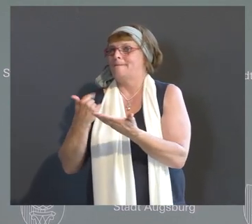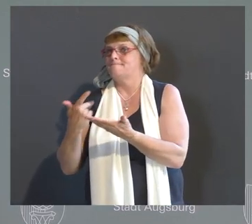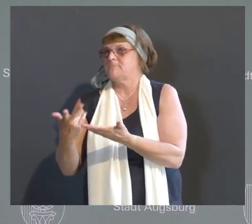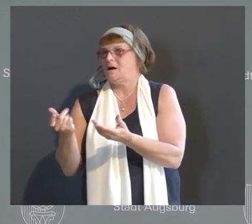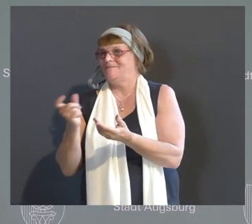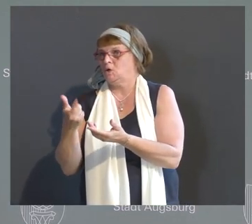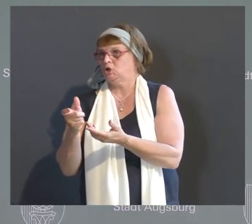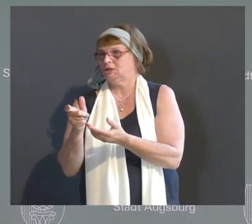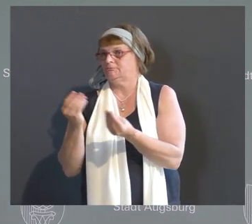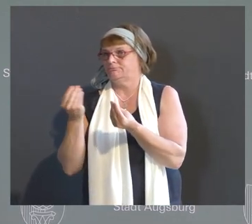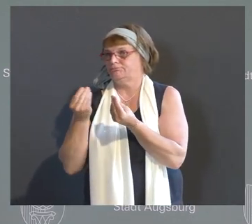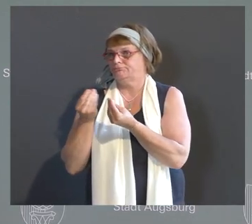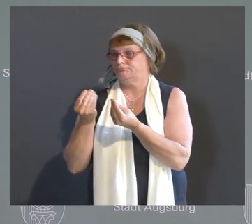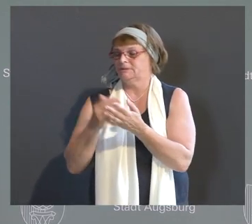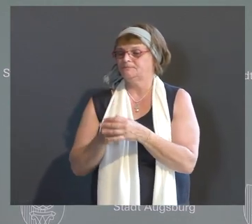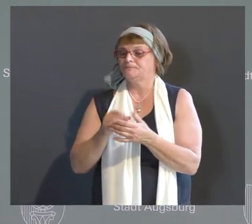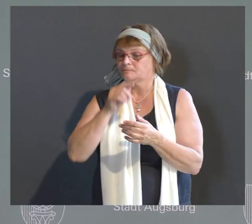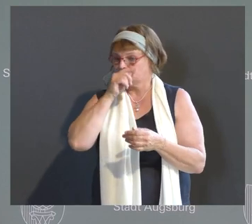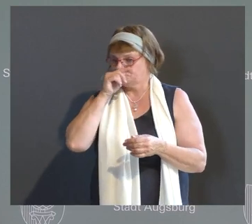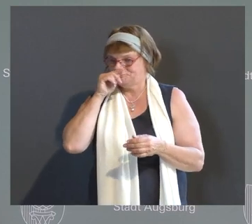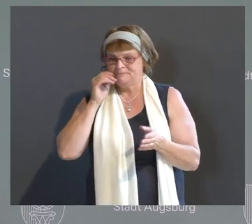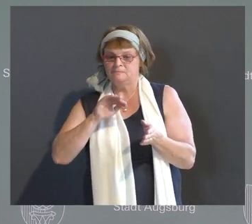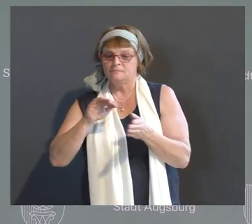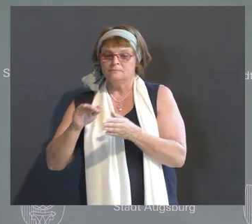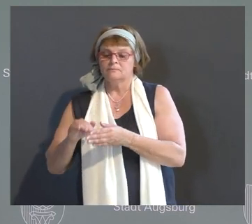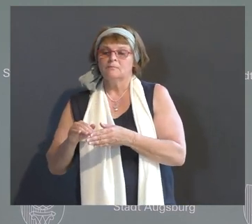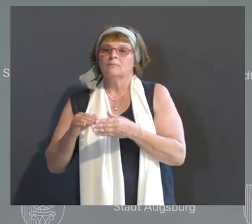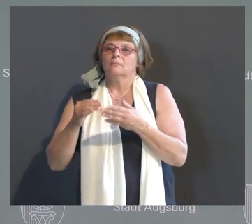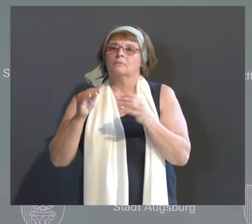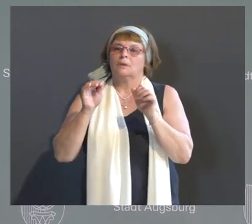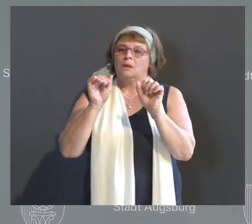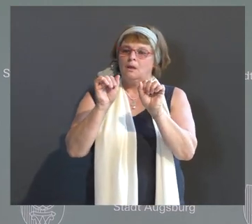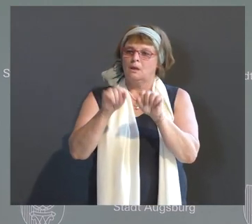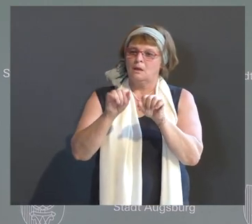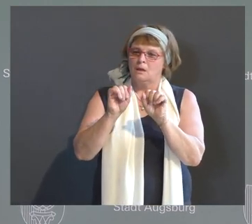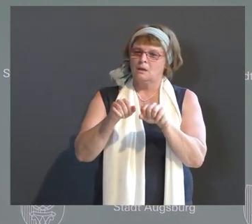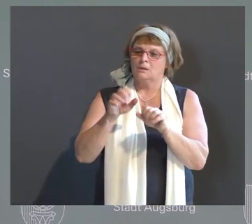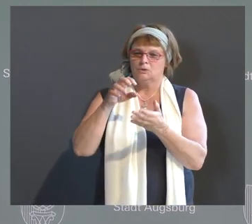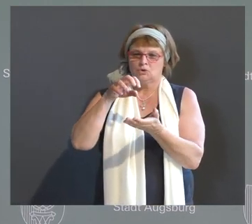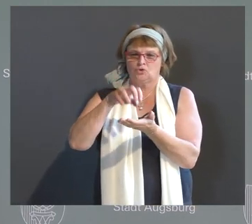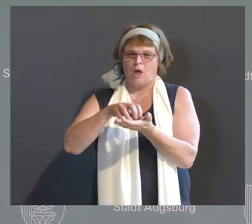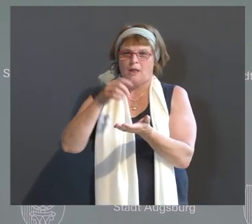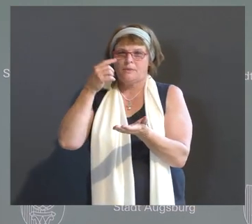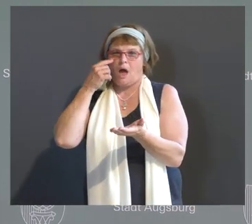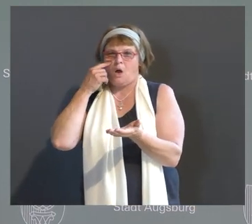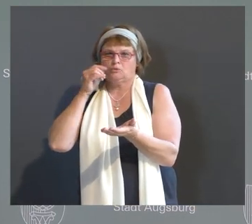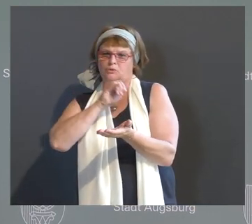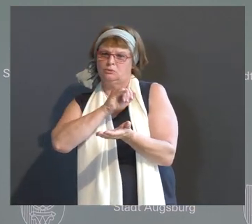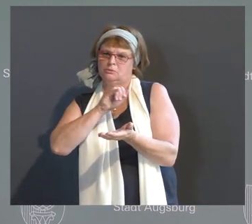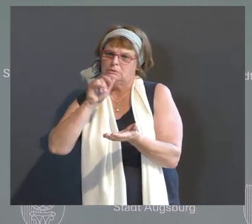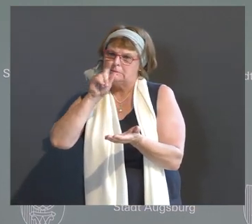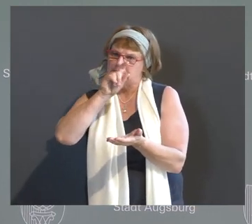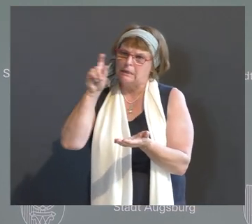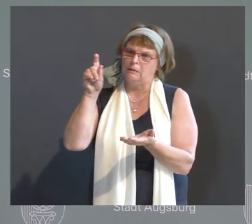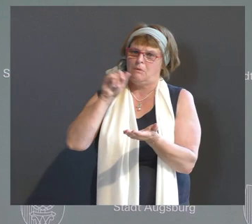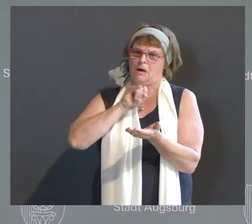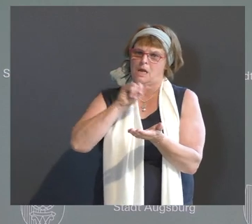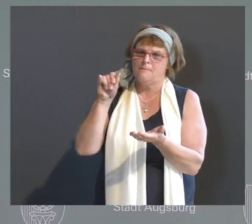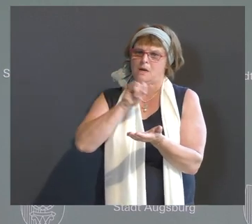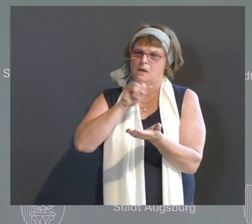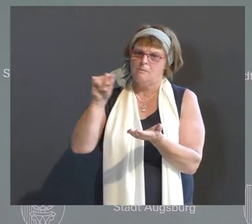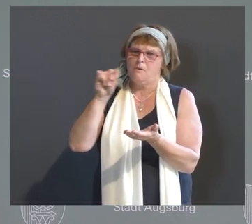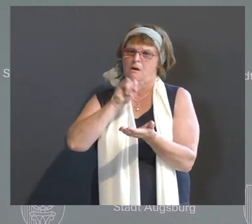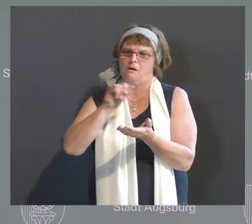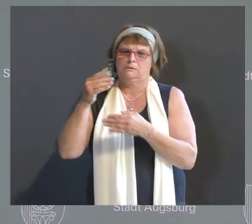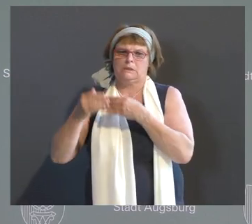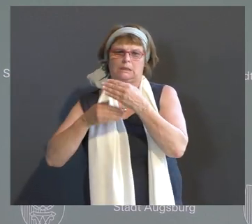Möglich machen, was möglich ist. Das war bislang die Maxime, mit der die Stadt Augsburg die